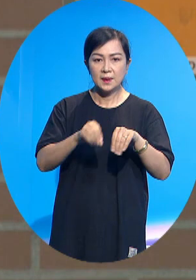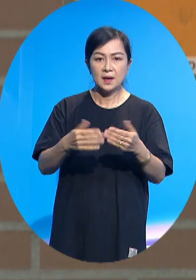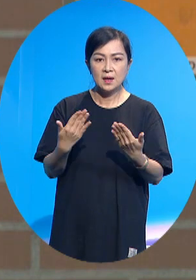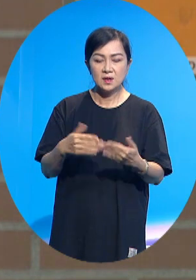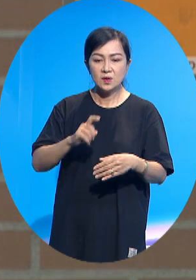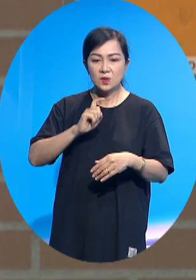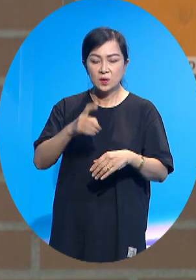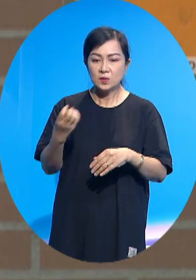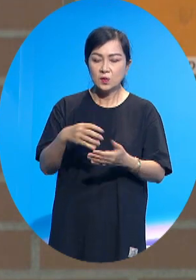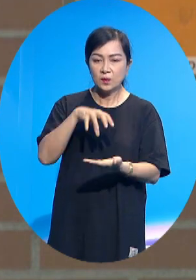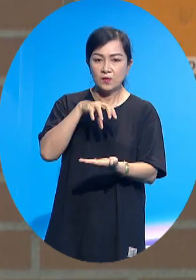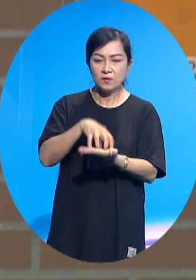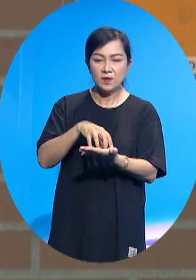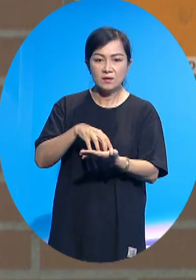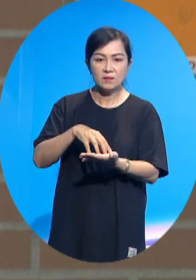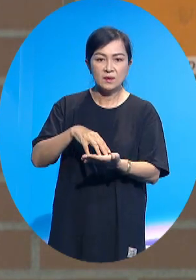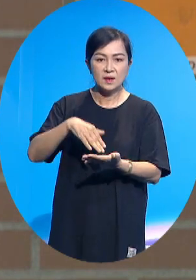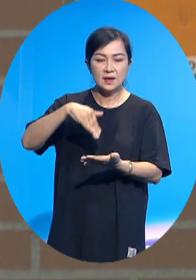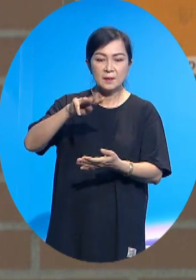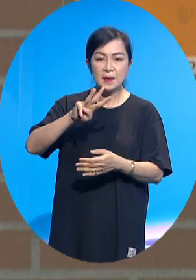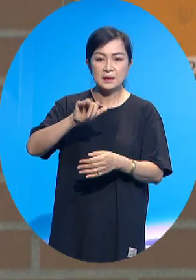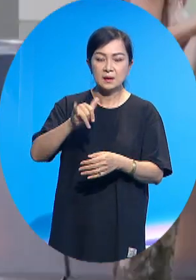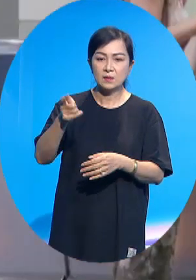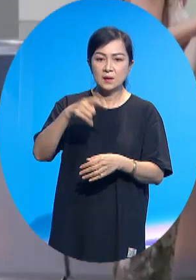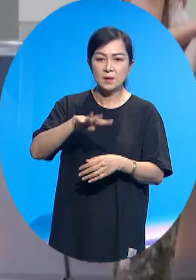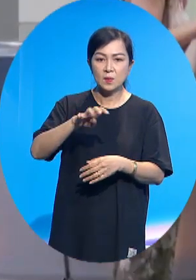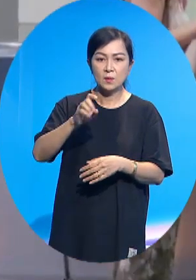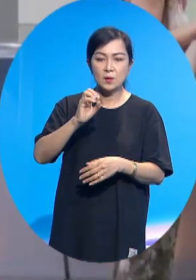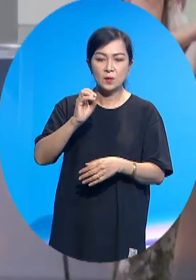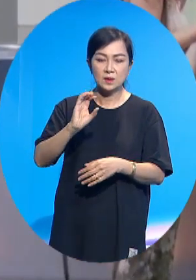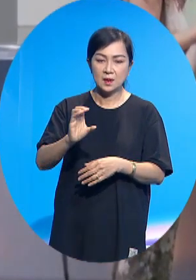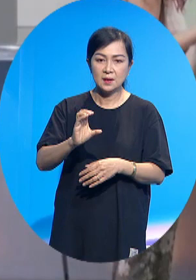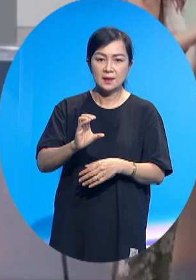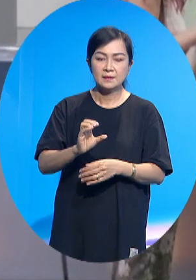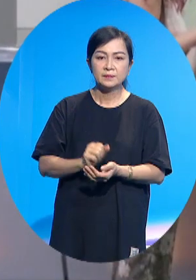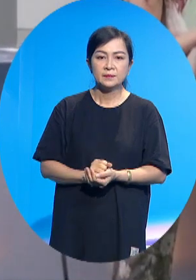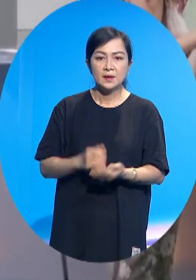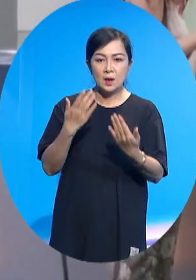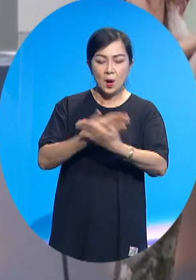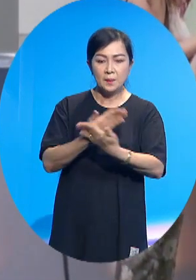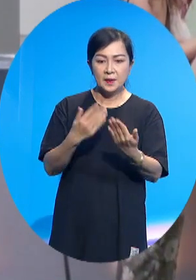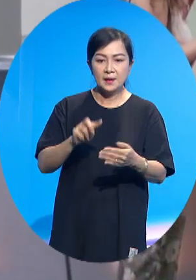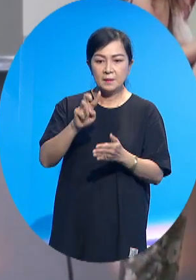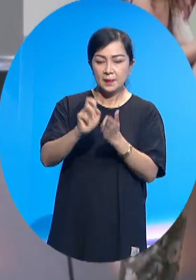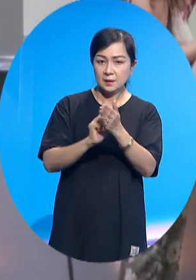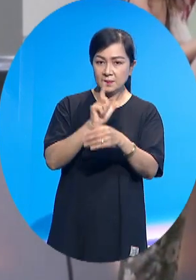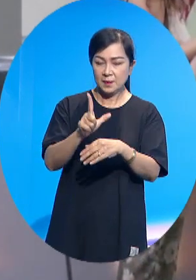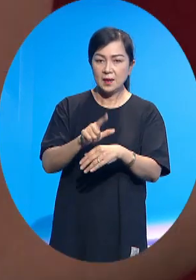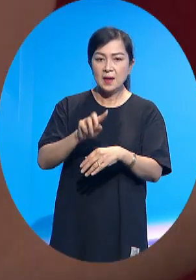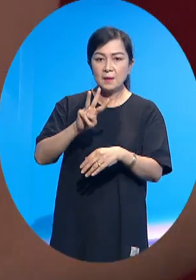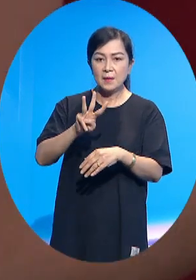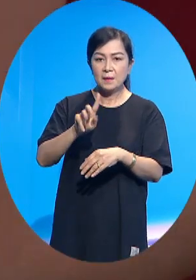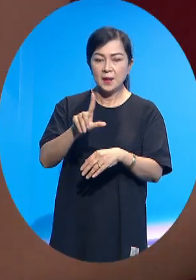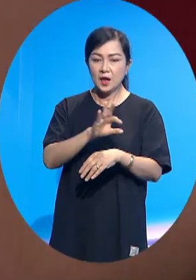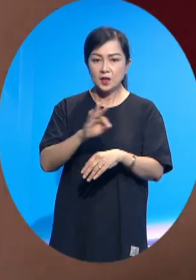nhưng nhiệt độ tại một số khu vực vẫn ở mức cao từ 36 đến 40 độ C. Theo kế hoạch, trong hôm nay 23 tháng 7, hơn 37 triệu